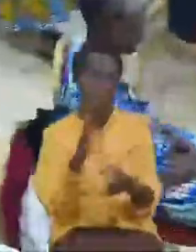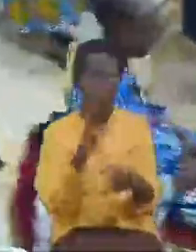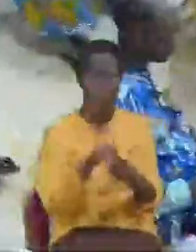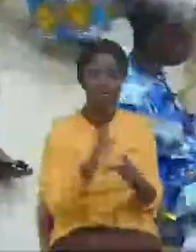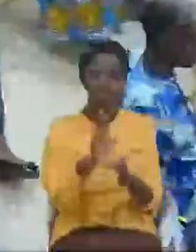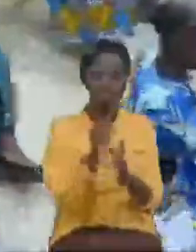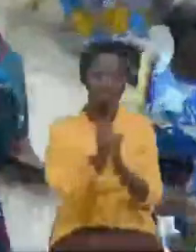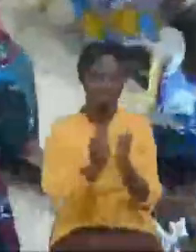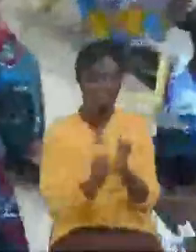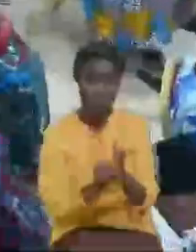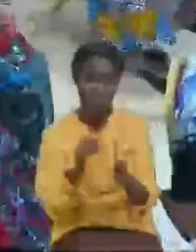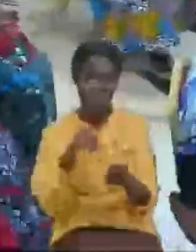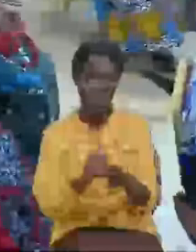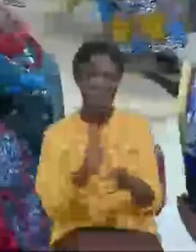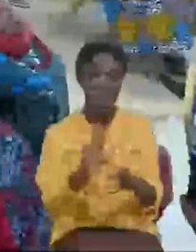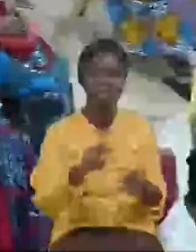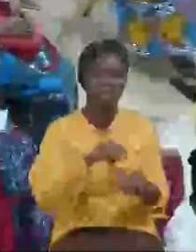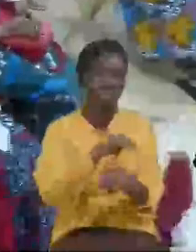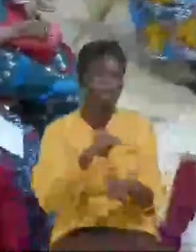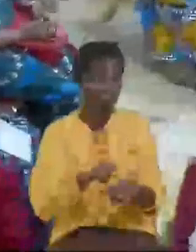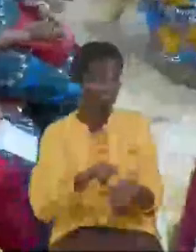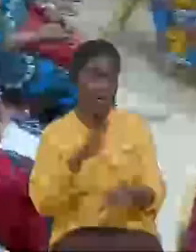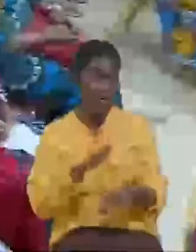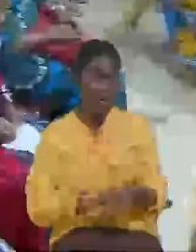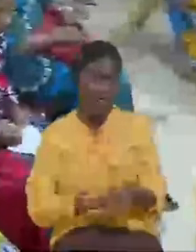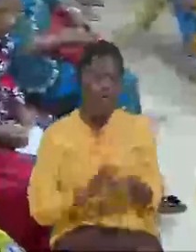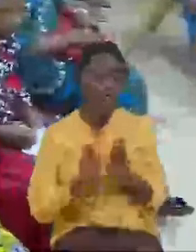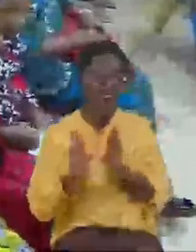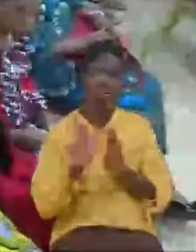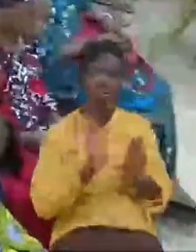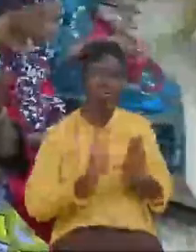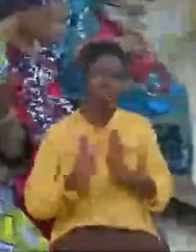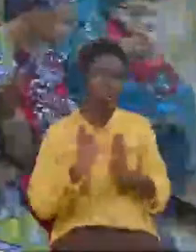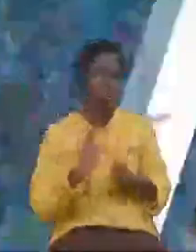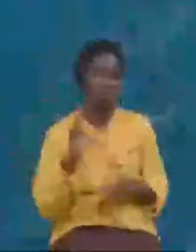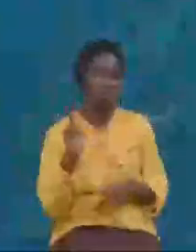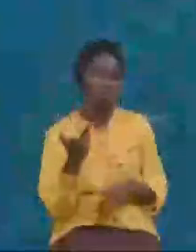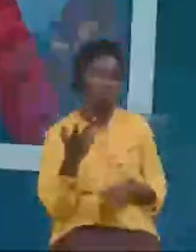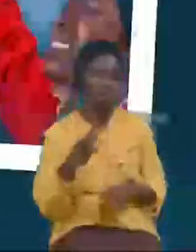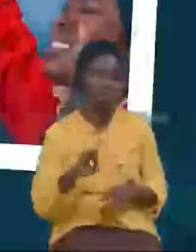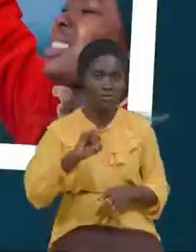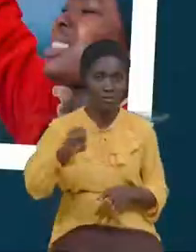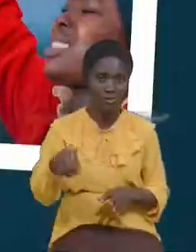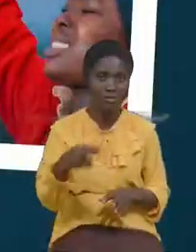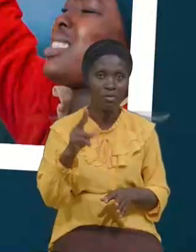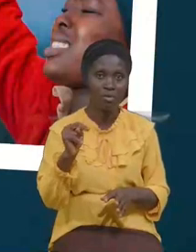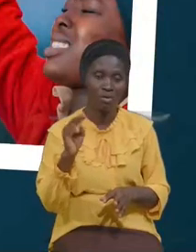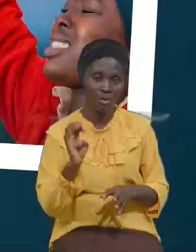un banquet pour tous ceux qui ont donné leur vie au Seigneur dans leurs